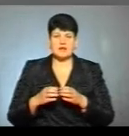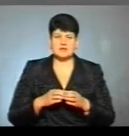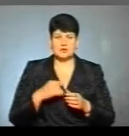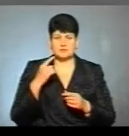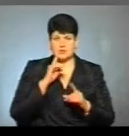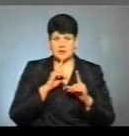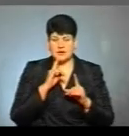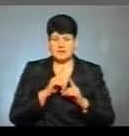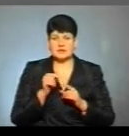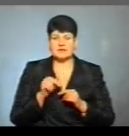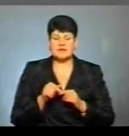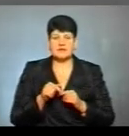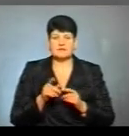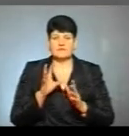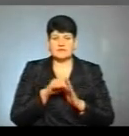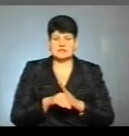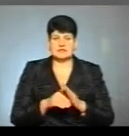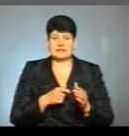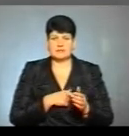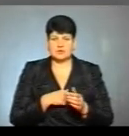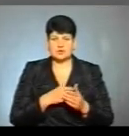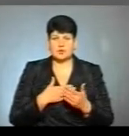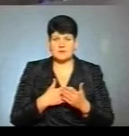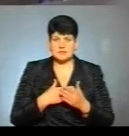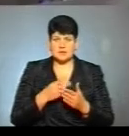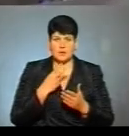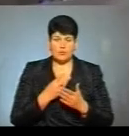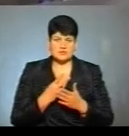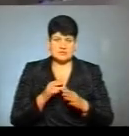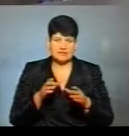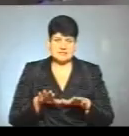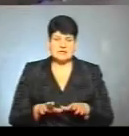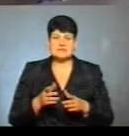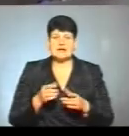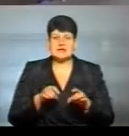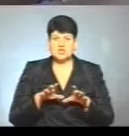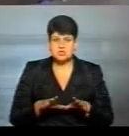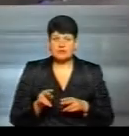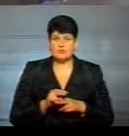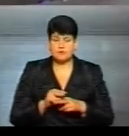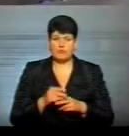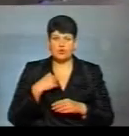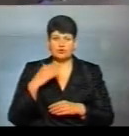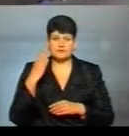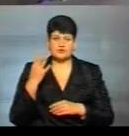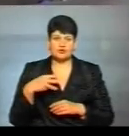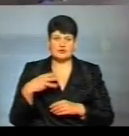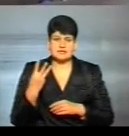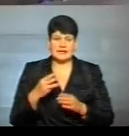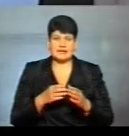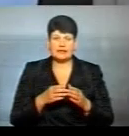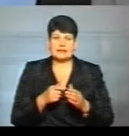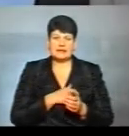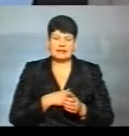облради. Його вніс депутат від фракції «Громадянська позиція» Петро Васько. За рішення з поправками проголосували 43 депутати з